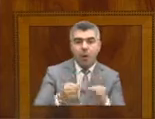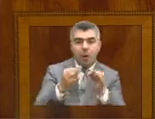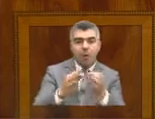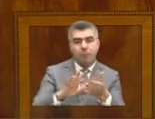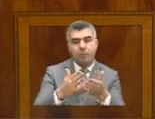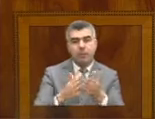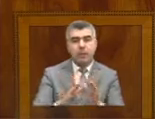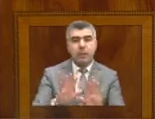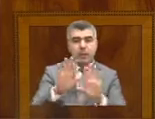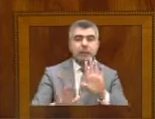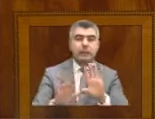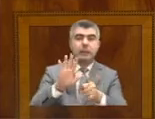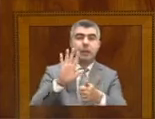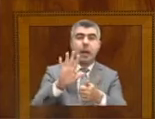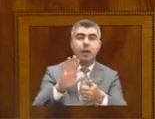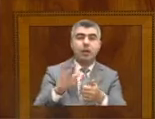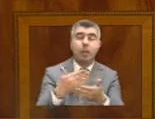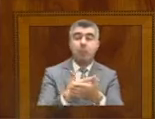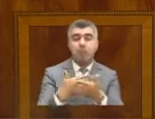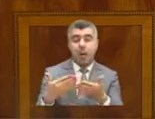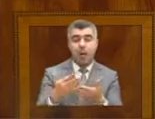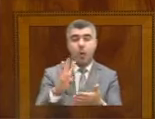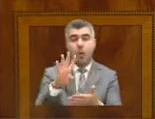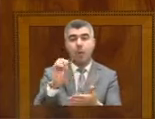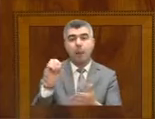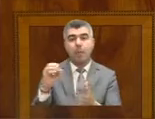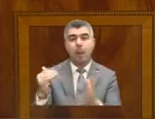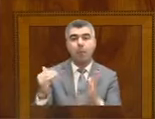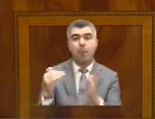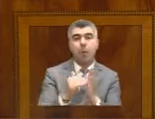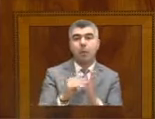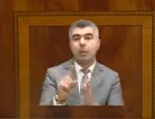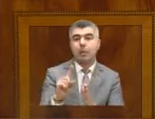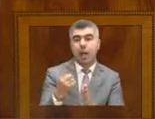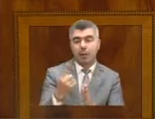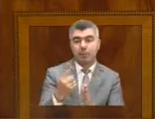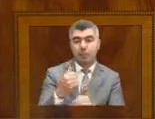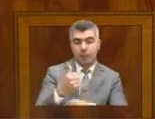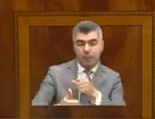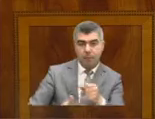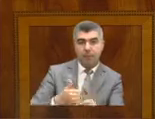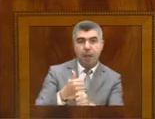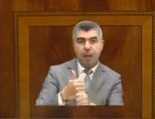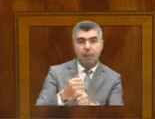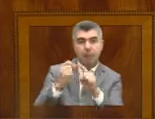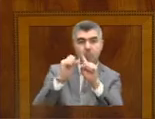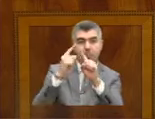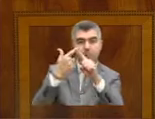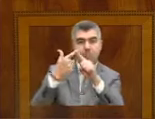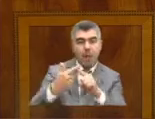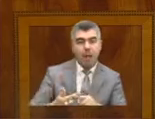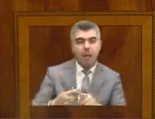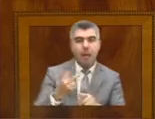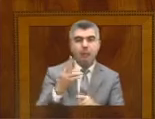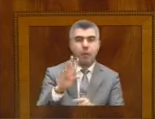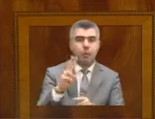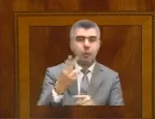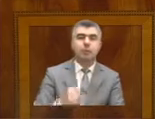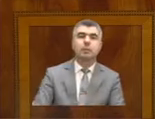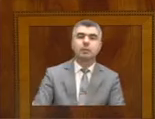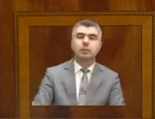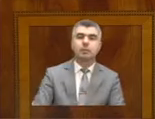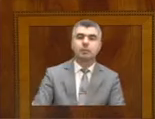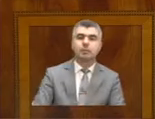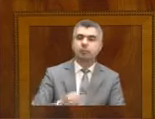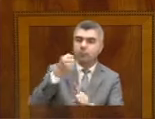عن 16 مليار و 400 مليون درهم، وذلك برسم السنة المالية 2025. كما